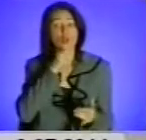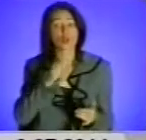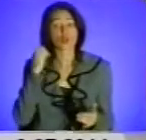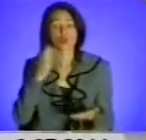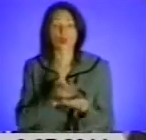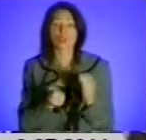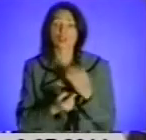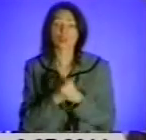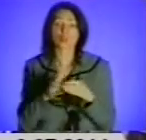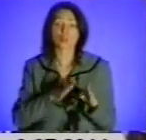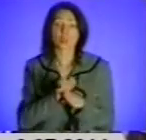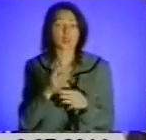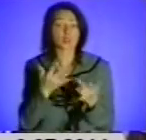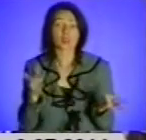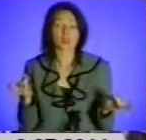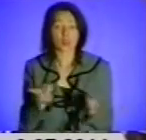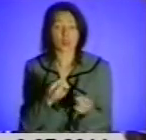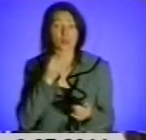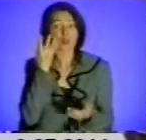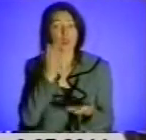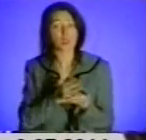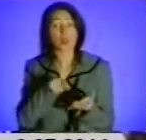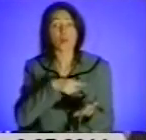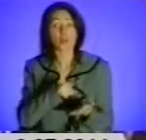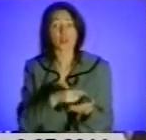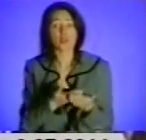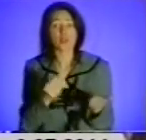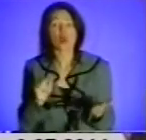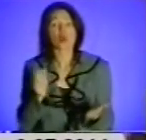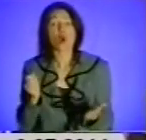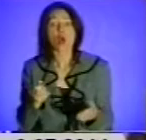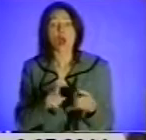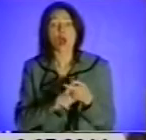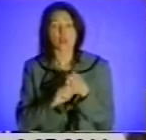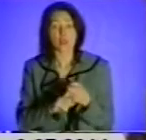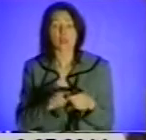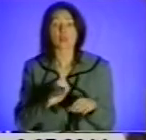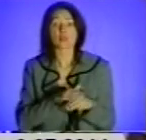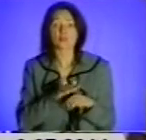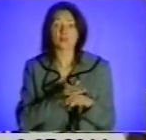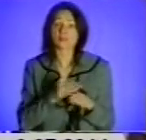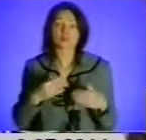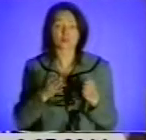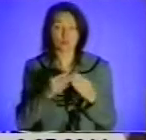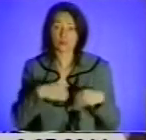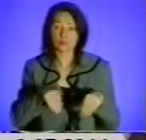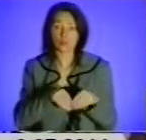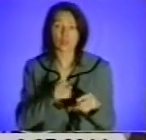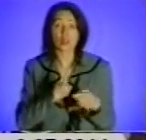потреб. Коли стоїть питання, від чого залежить благоденство родини, то воно залежить від того,